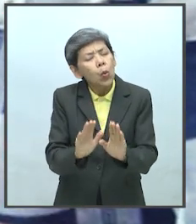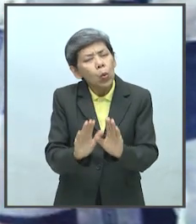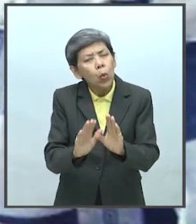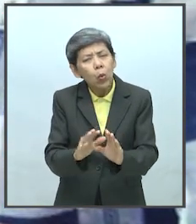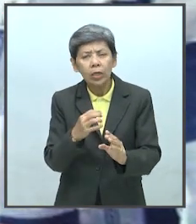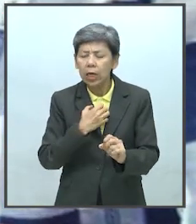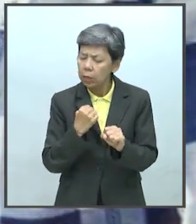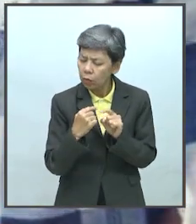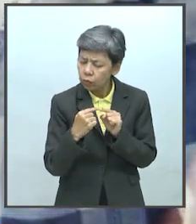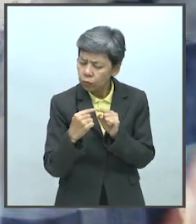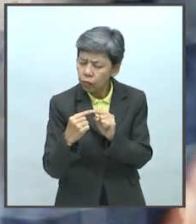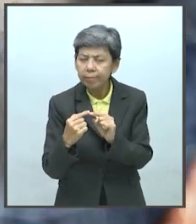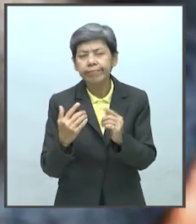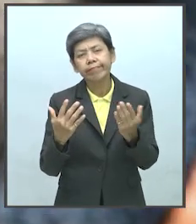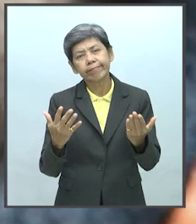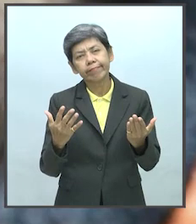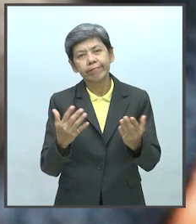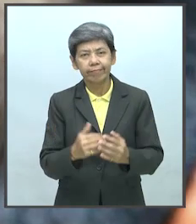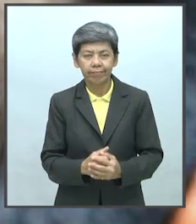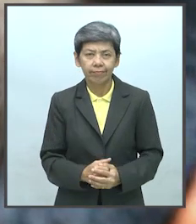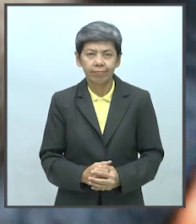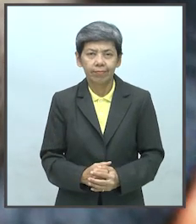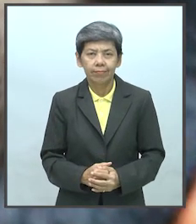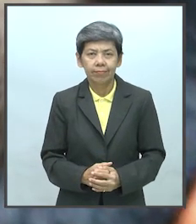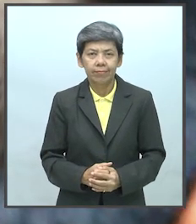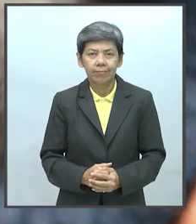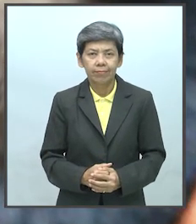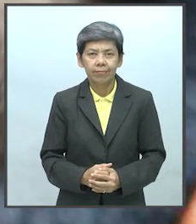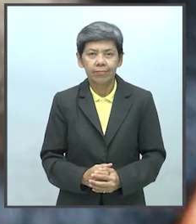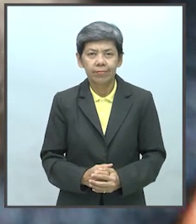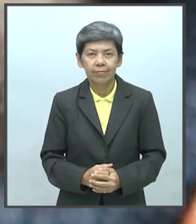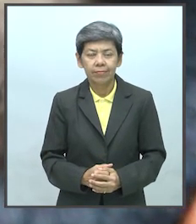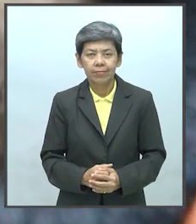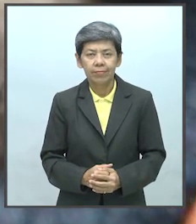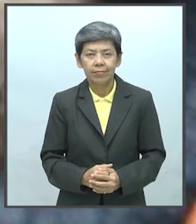อนุรักษ์ไว้การที่จะสืบทอดไว้มันก็จะสูญเปล่า